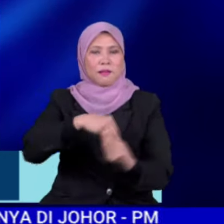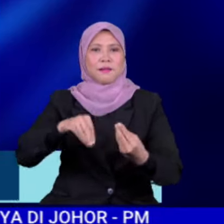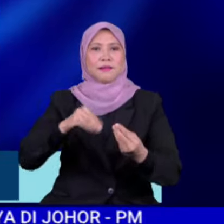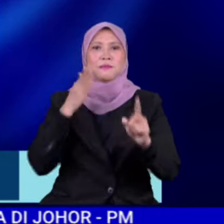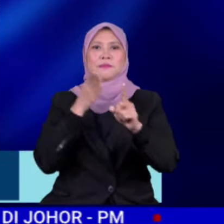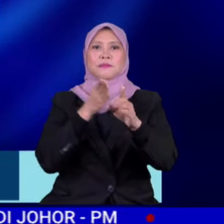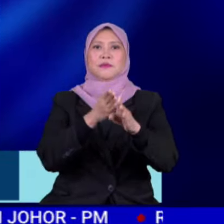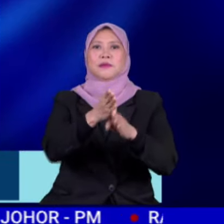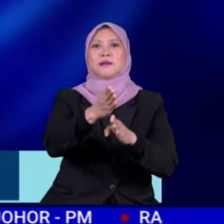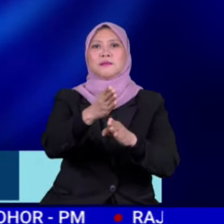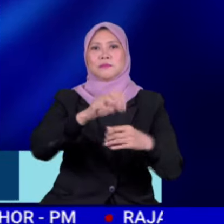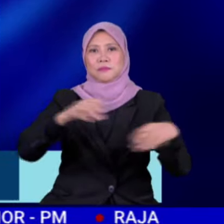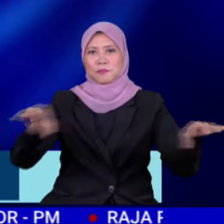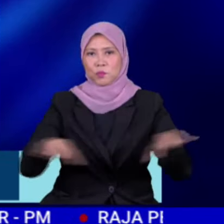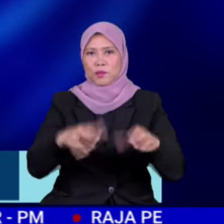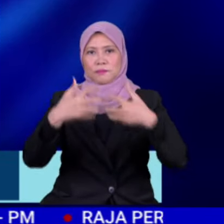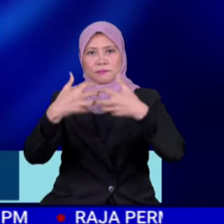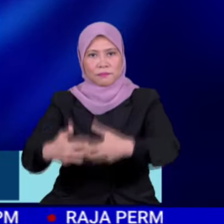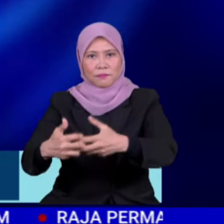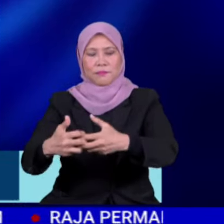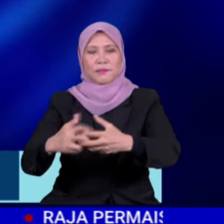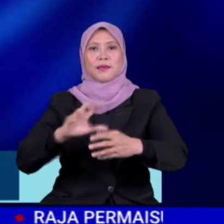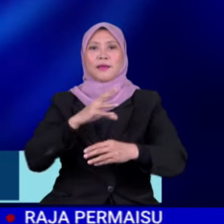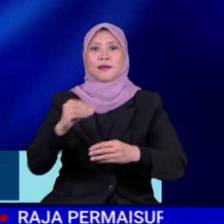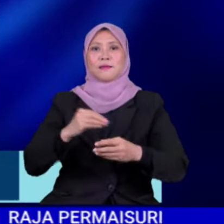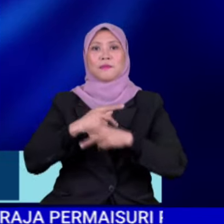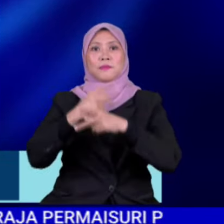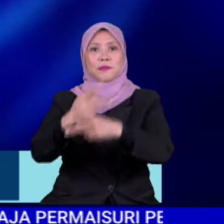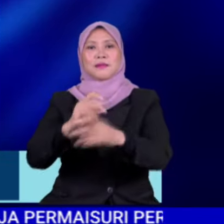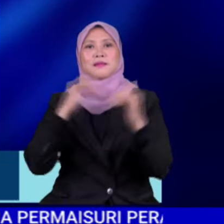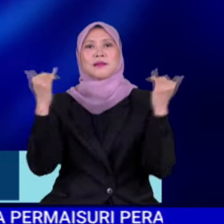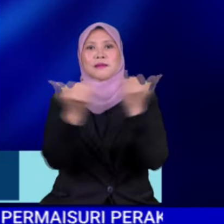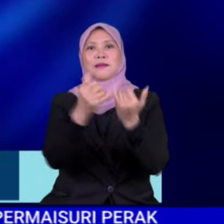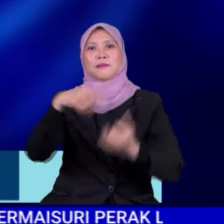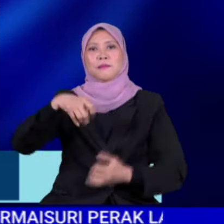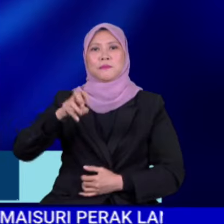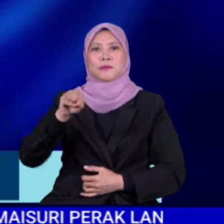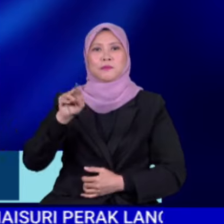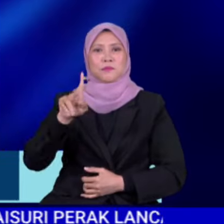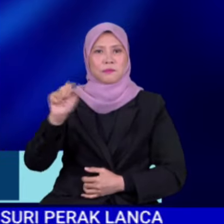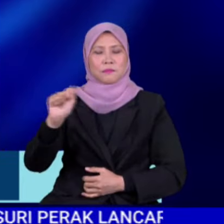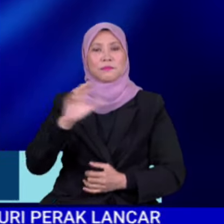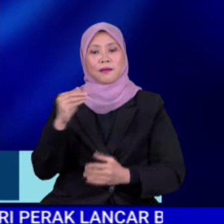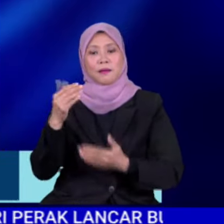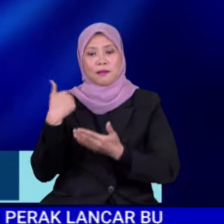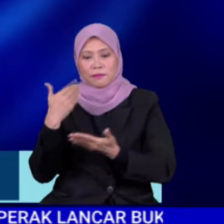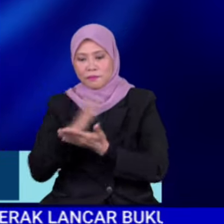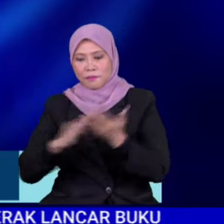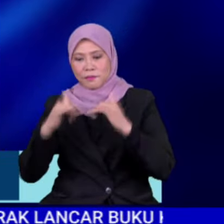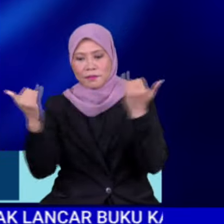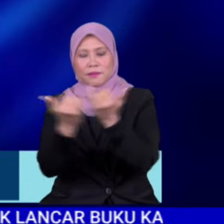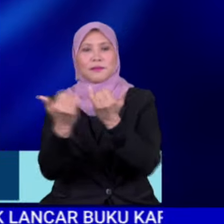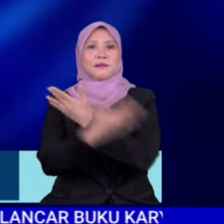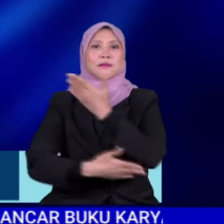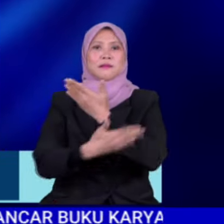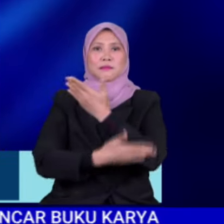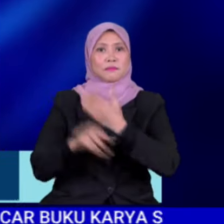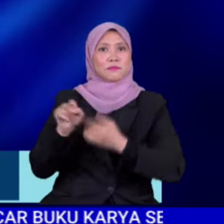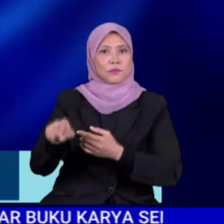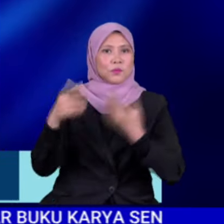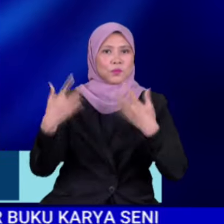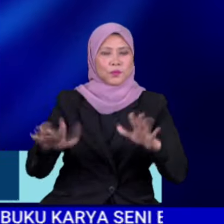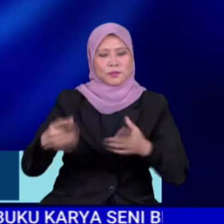bidang pembuatan, malah pelaburan untuk membiayai syarikat pemula. Hasilnya, beberapa syarikat modal teroka negara